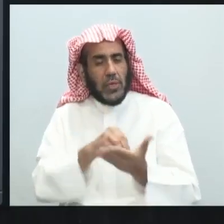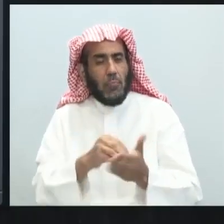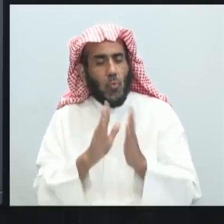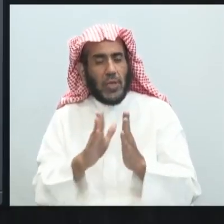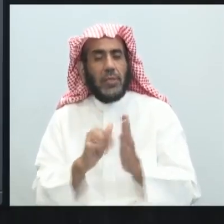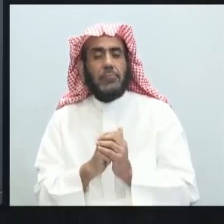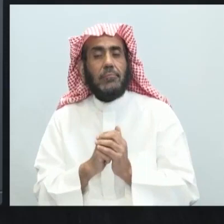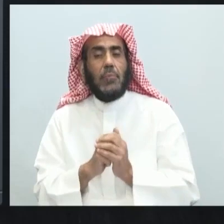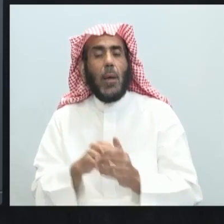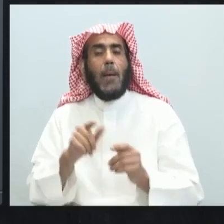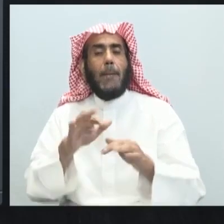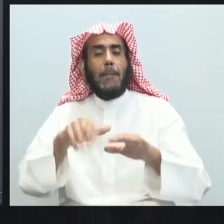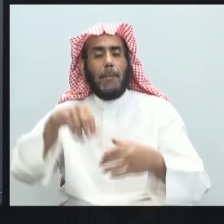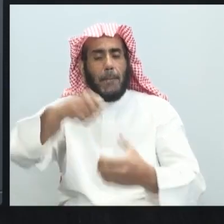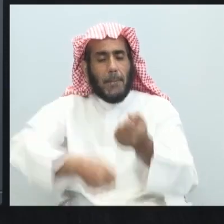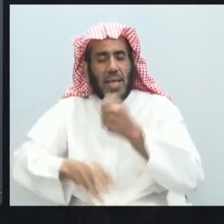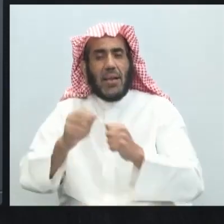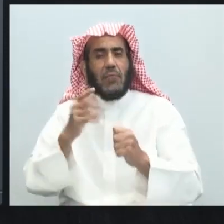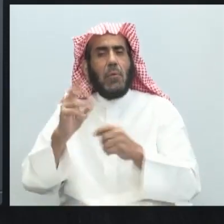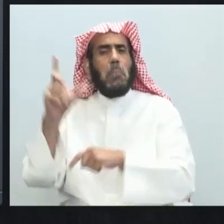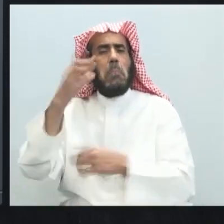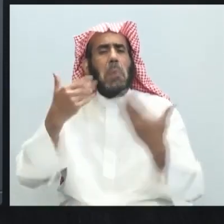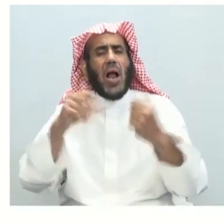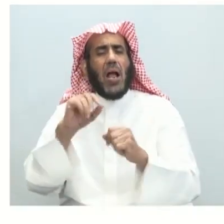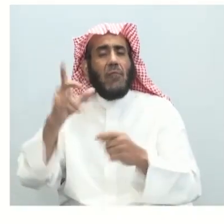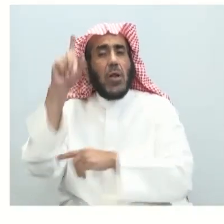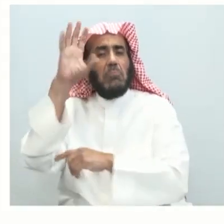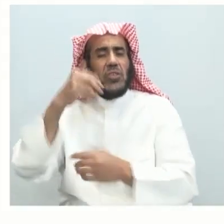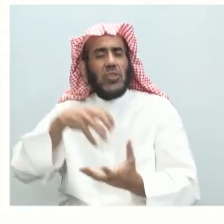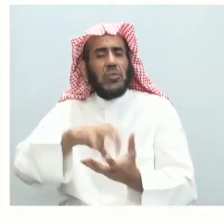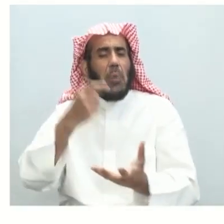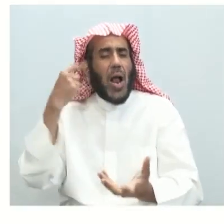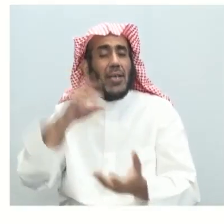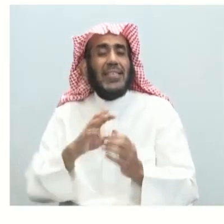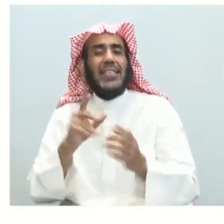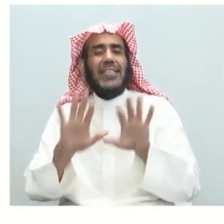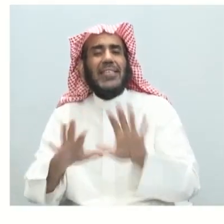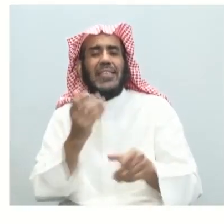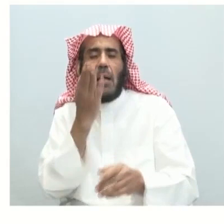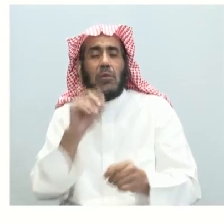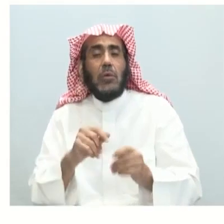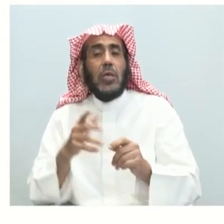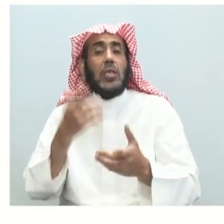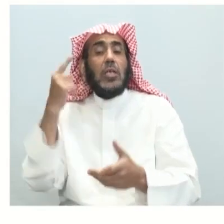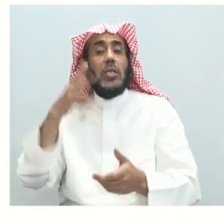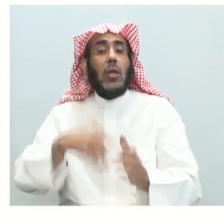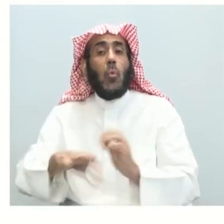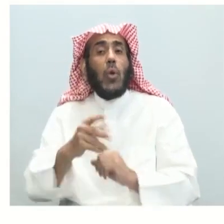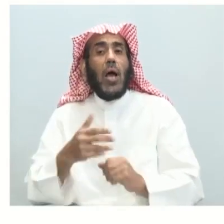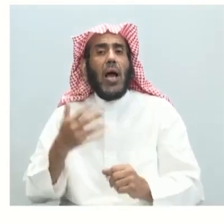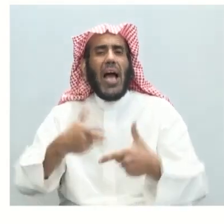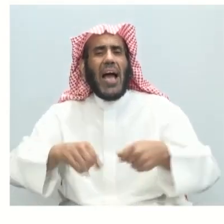محدد بئر في المسجد الحرام احسنتم نقول زمزم دوله خليجيه